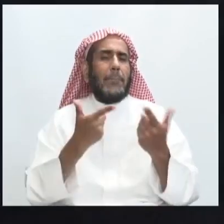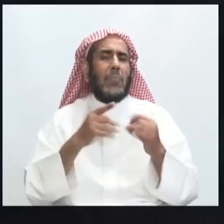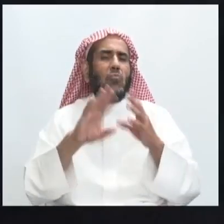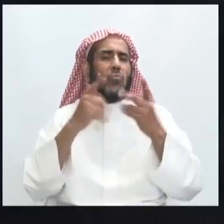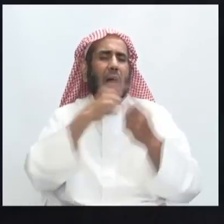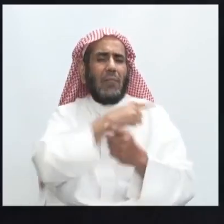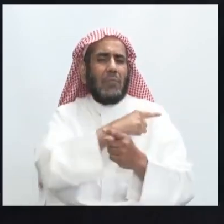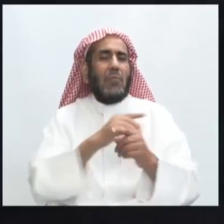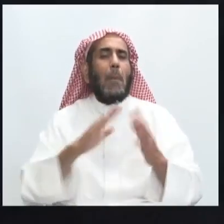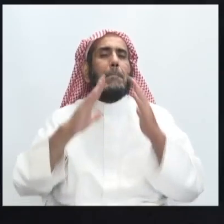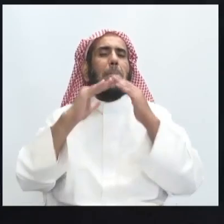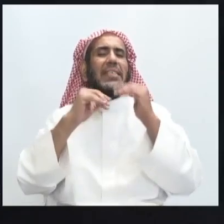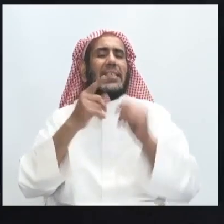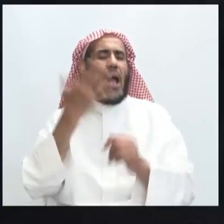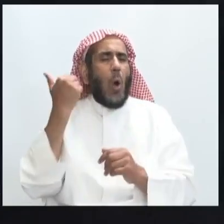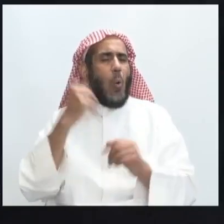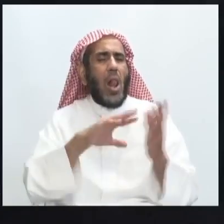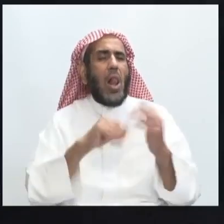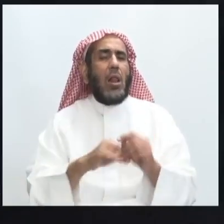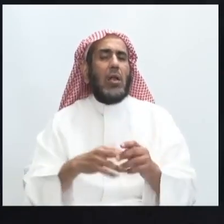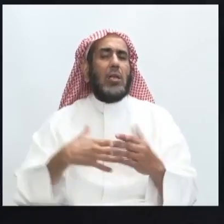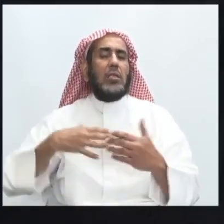خرج الى غرض التعظيم